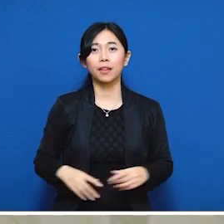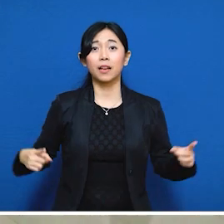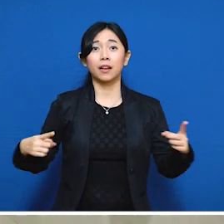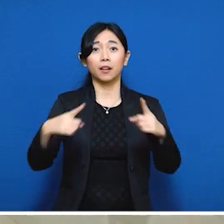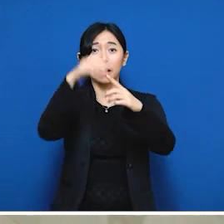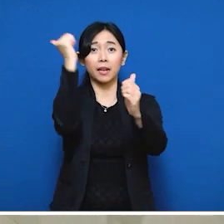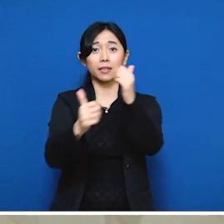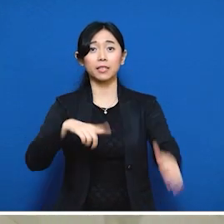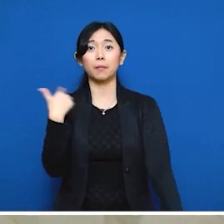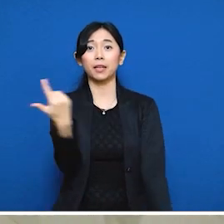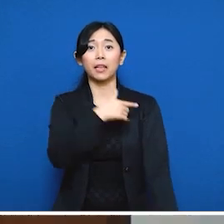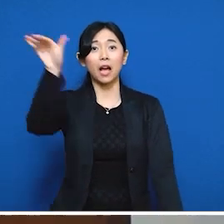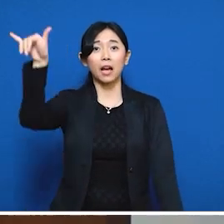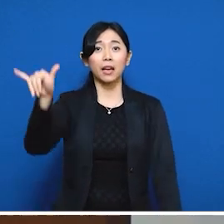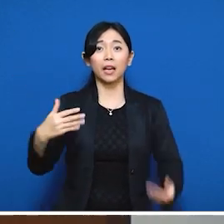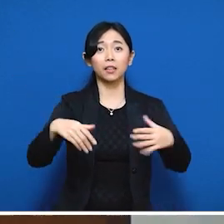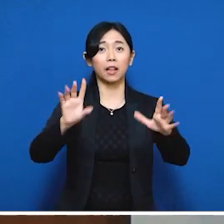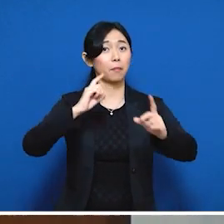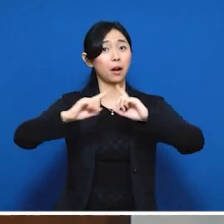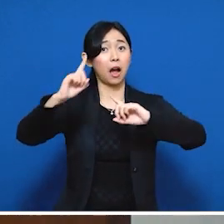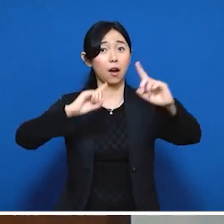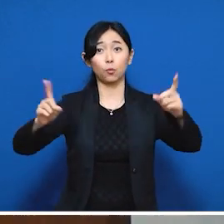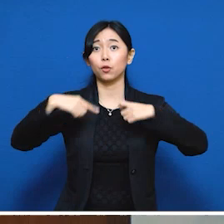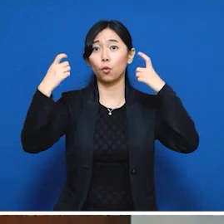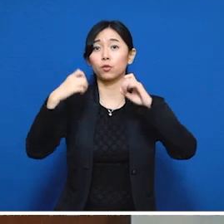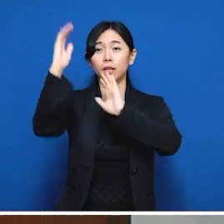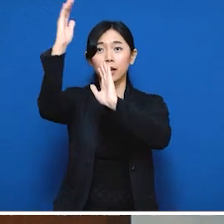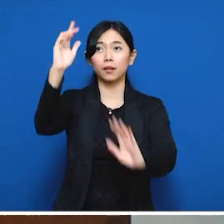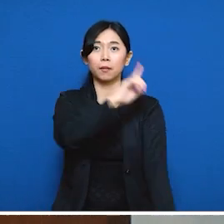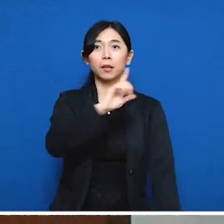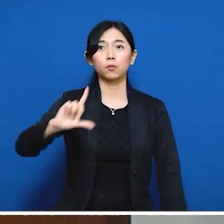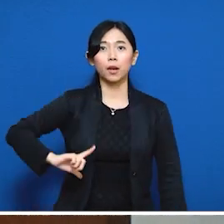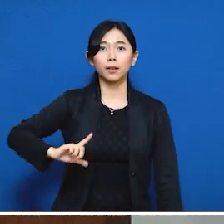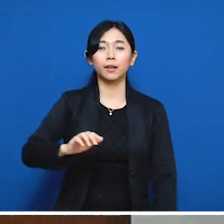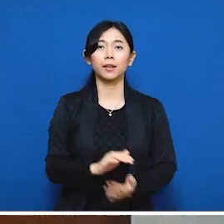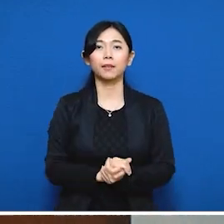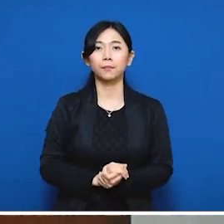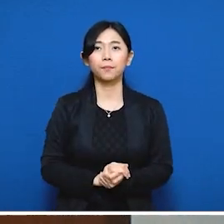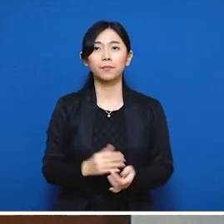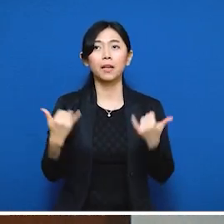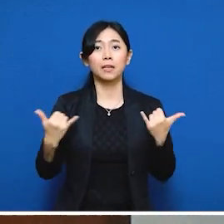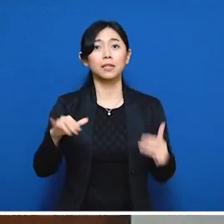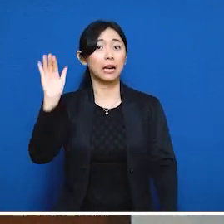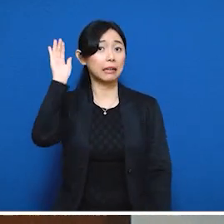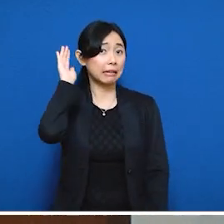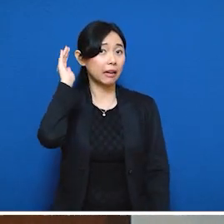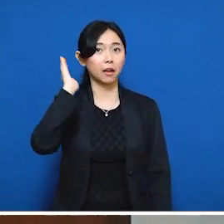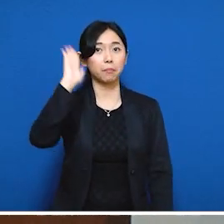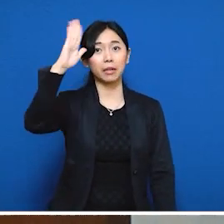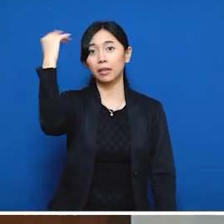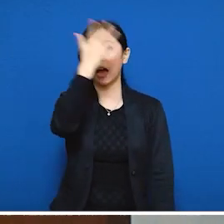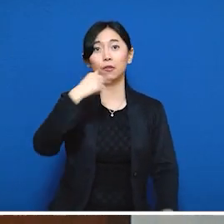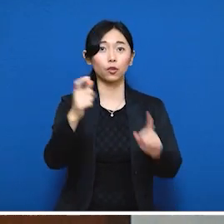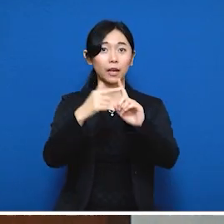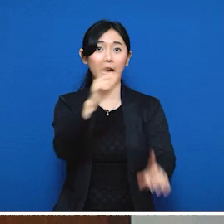Kepada setiap kita yang telah mengaku dosa di hadapan Tuhan, kini dengarkanlah berita anugerah